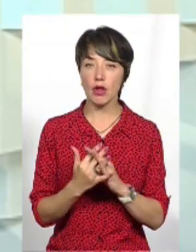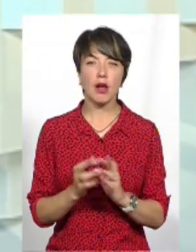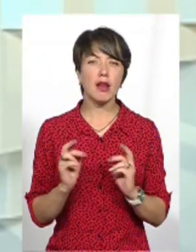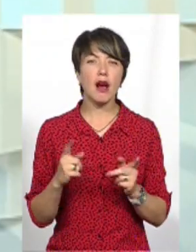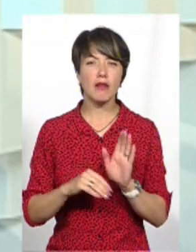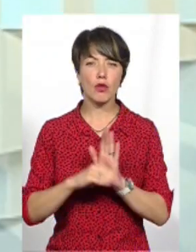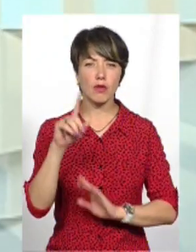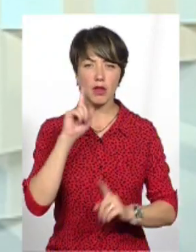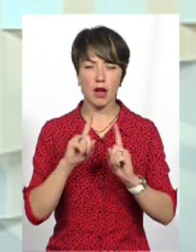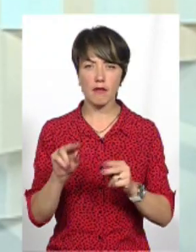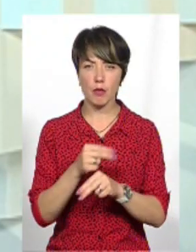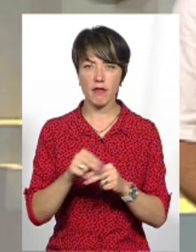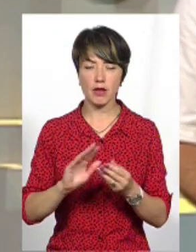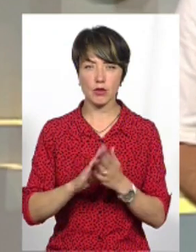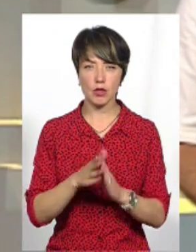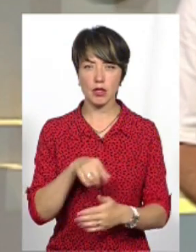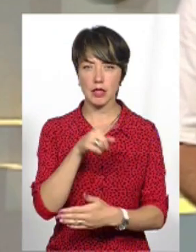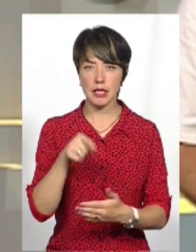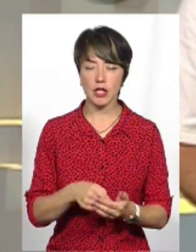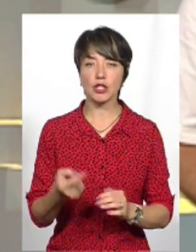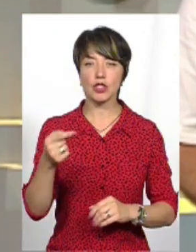Верховній Раді маєте виправляти цю ситуацію?